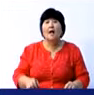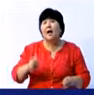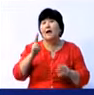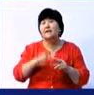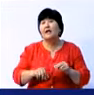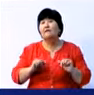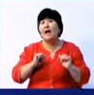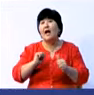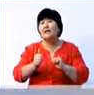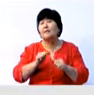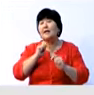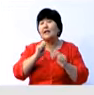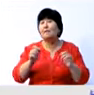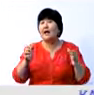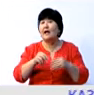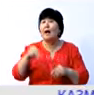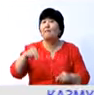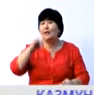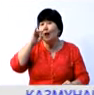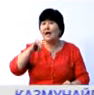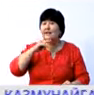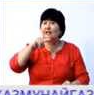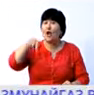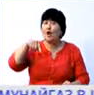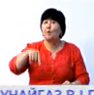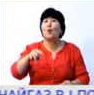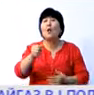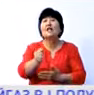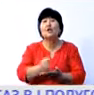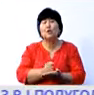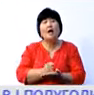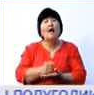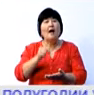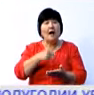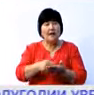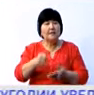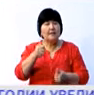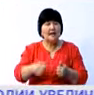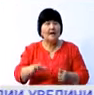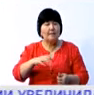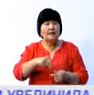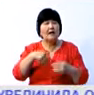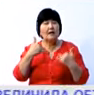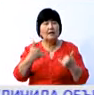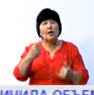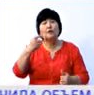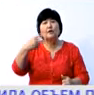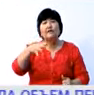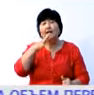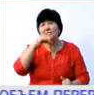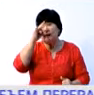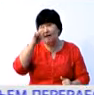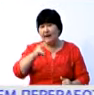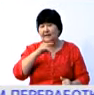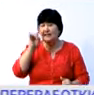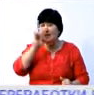Завершилась спартакиада на призы компании «Петроказахстан Кумколь Ресурсис». Отметим, соревнования были приурочены к 120-летию